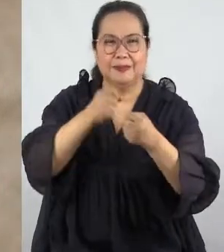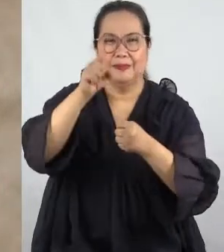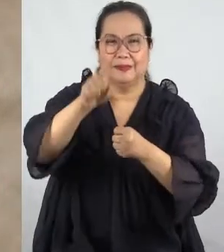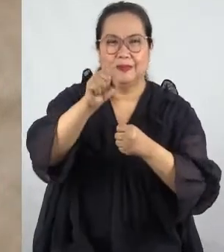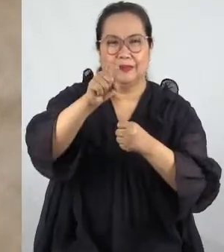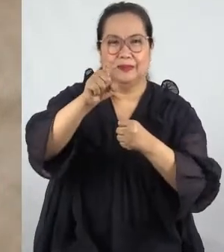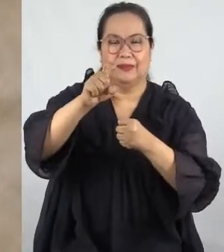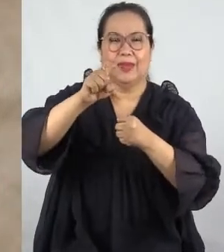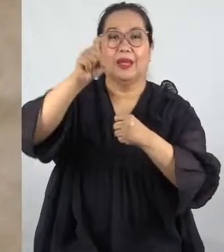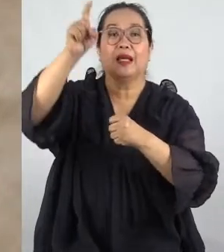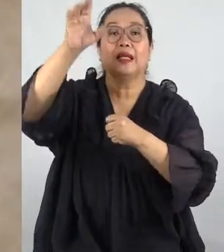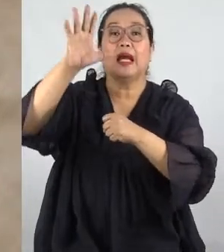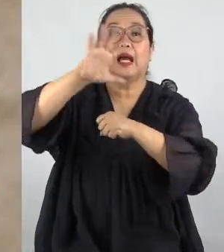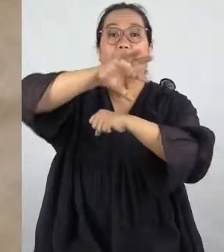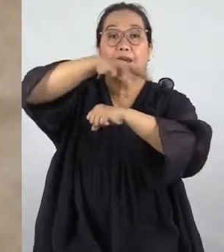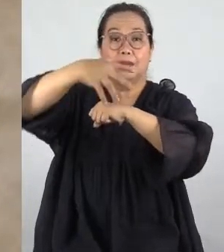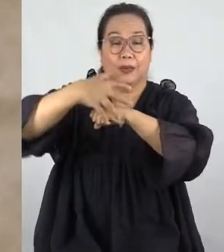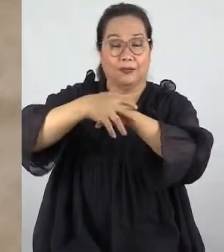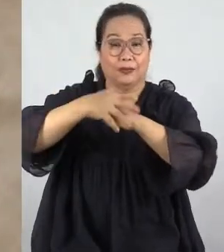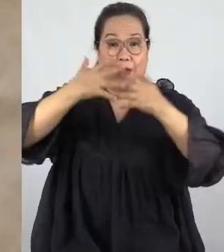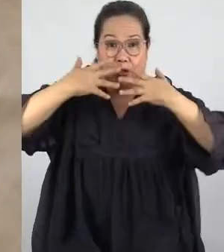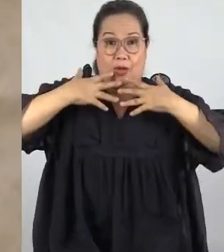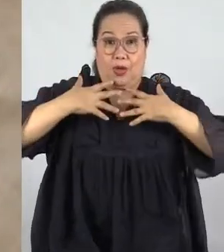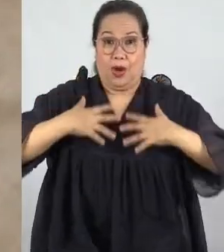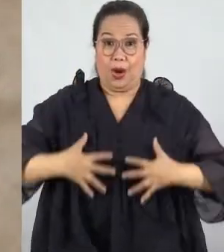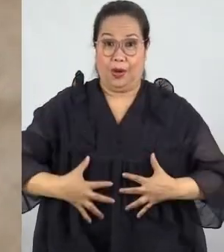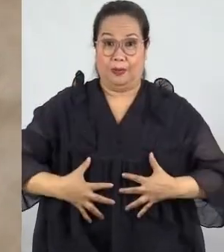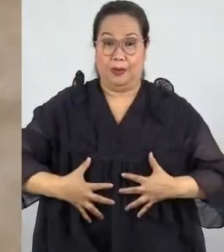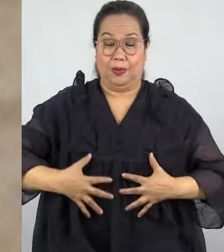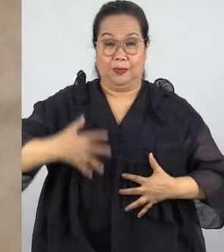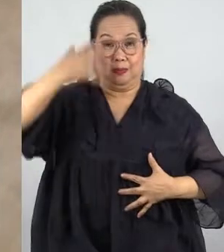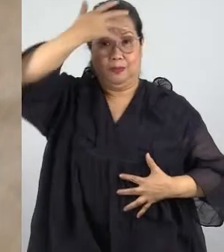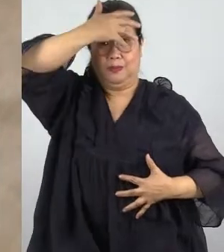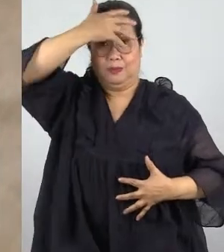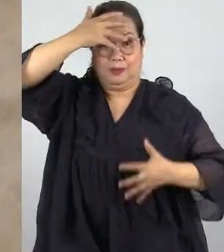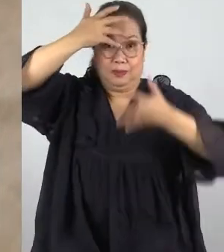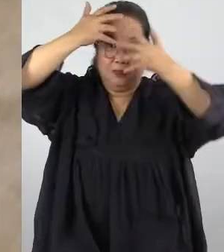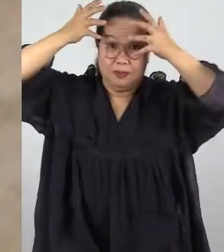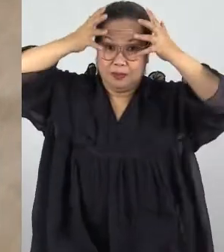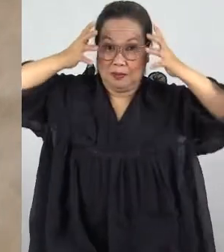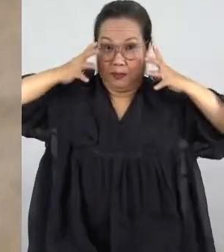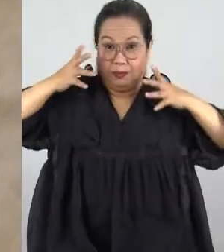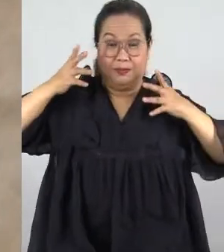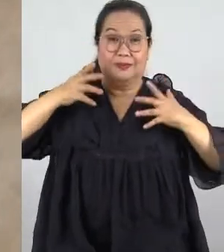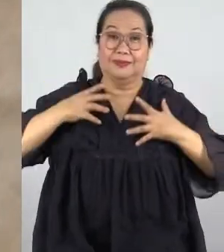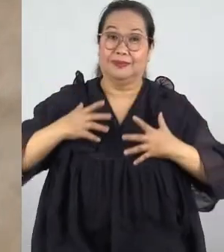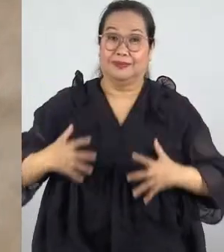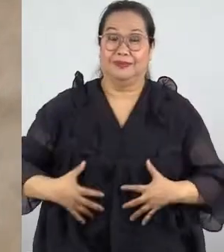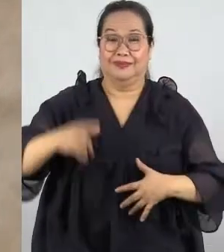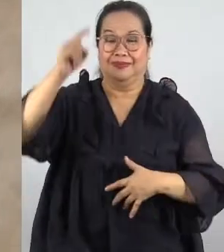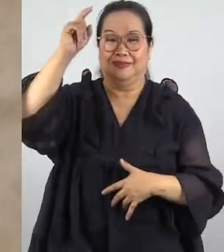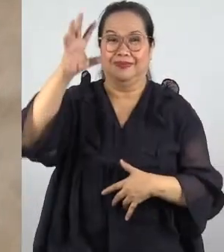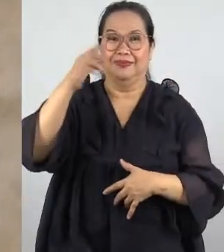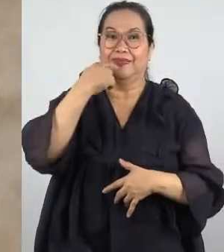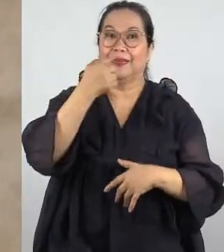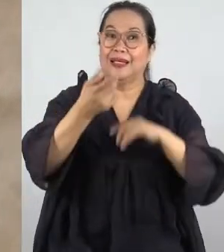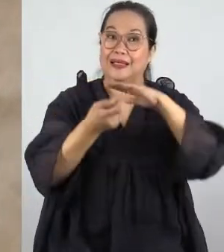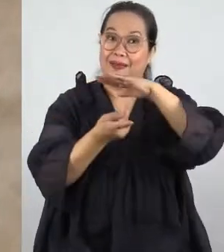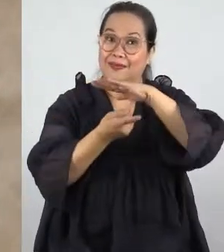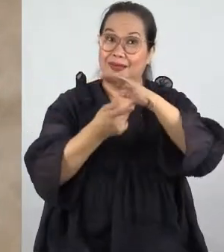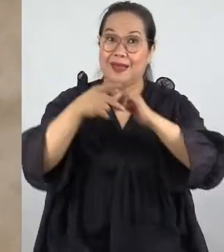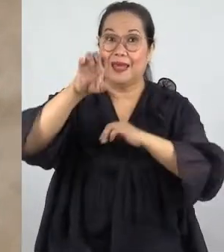ng baluti ng Diyos, ng armor of God. Sinabi po yan ni Pablo sa Ephesians chapter